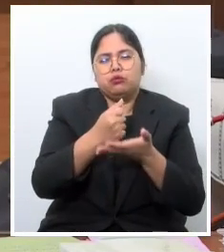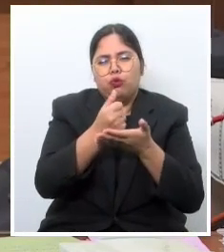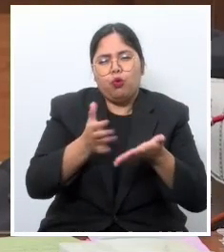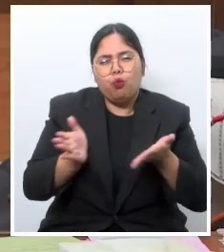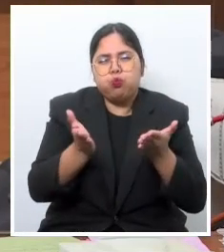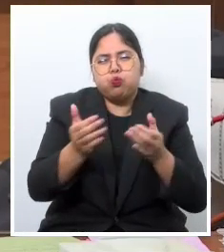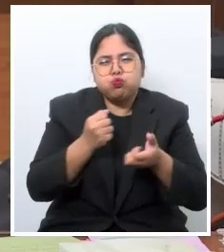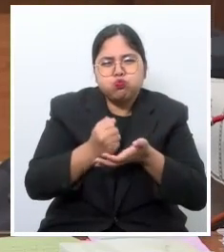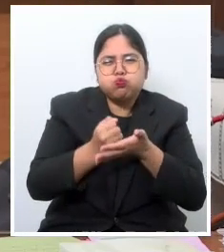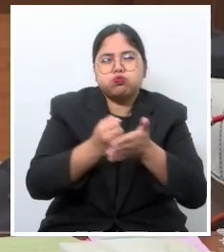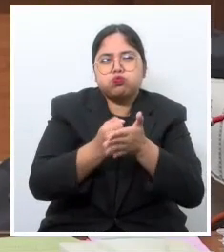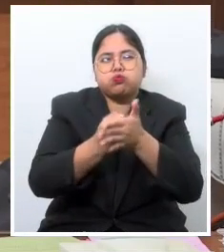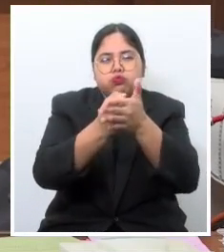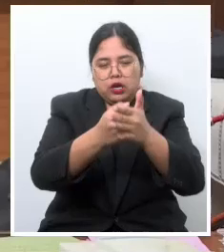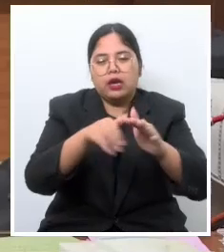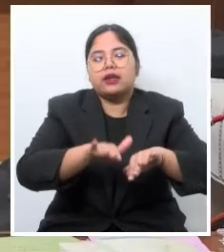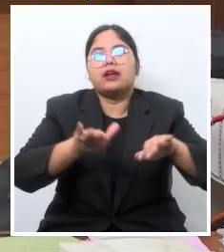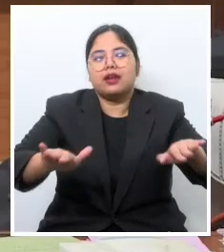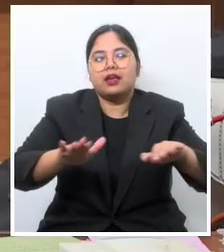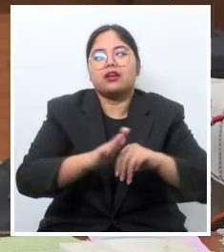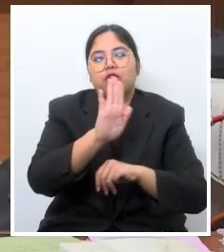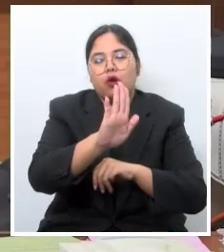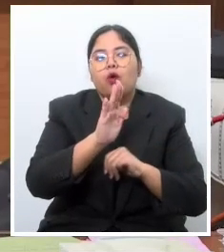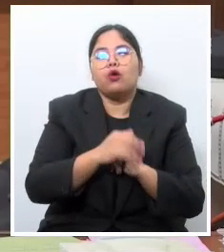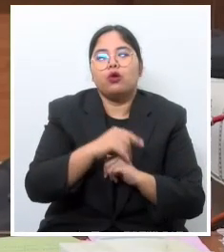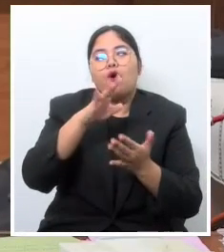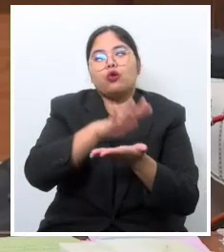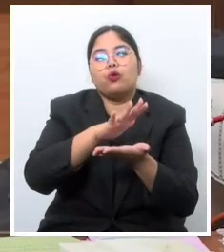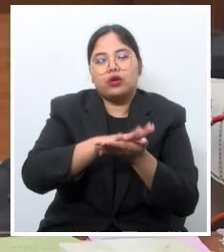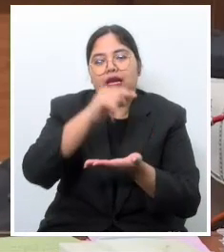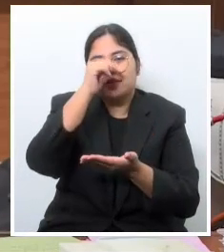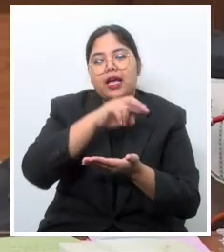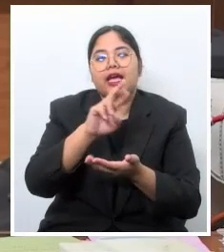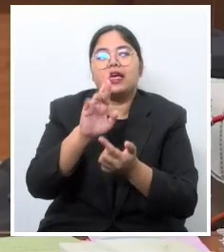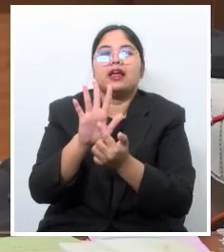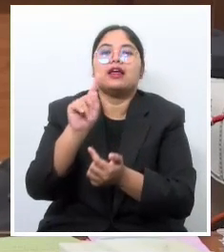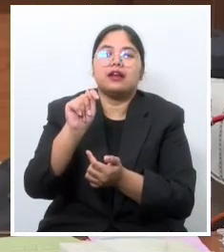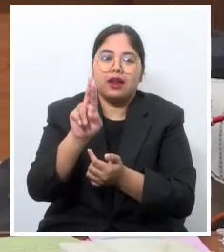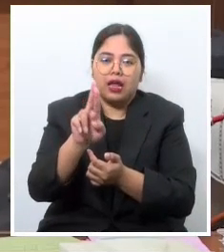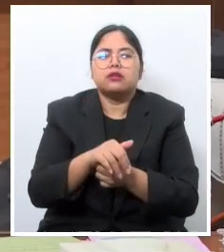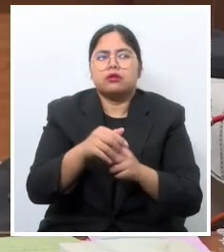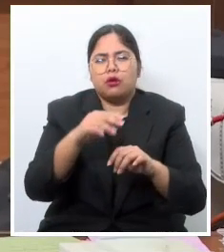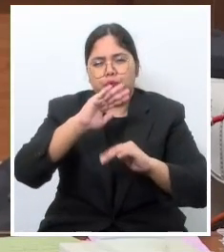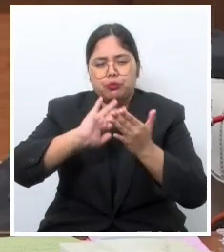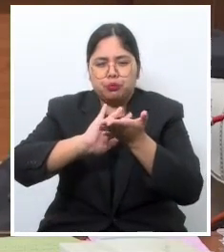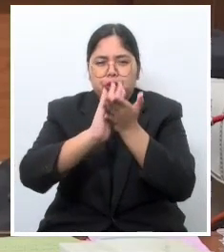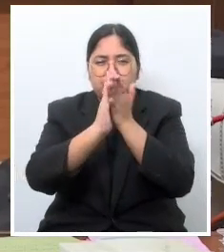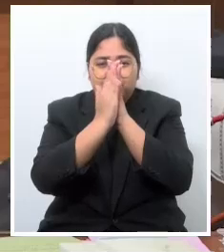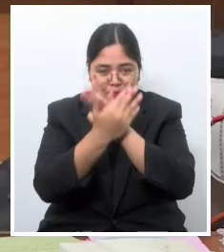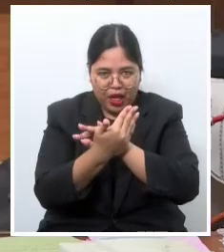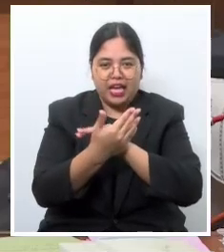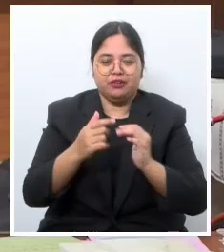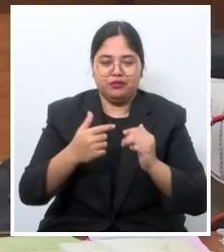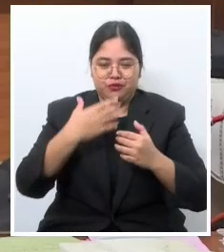เรื่องนี้ให้เด็กๆของไทยรัฐวิทยาทั้งหมดเนี่ยได้มีการเปลี่ยนแปลงตัว